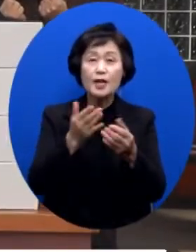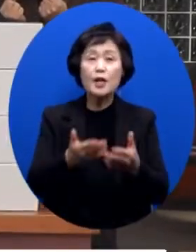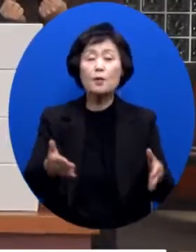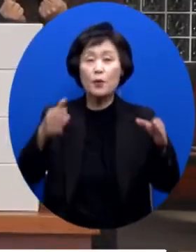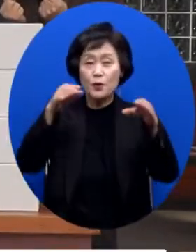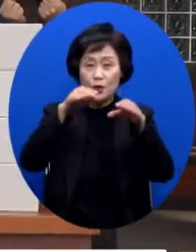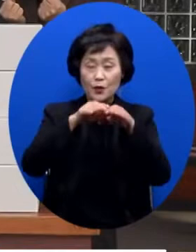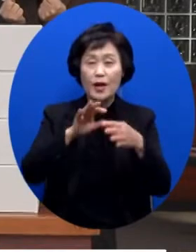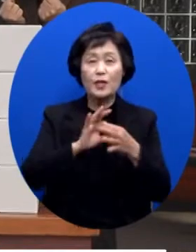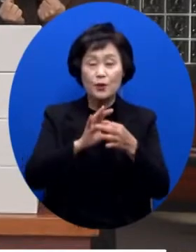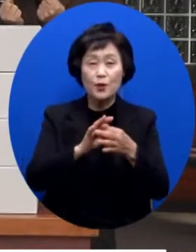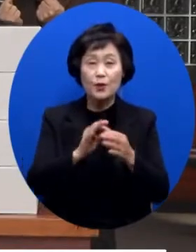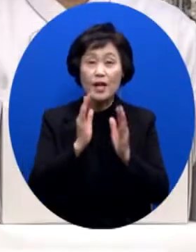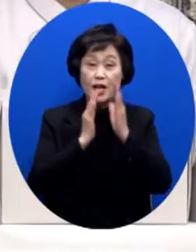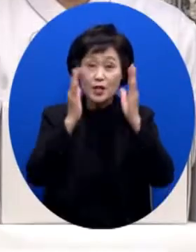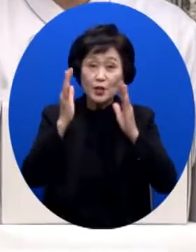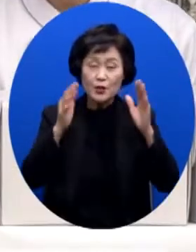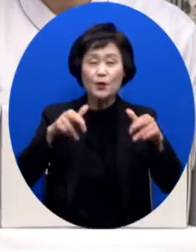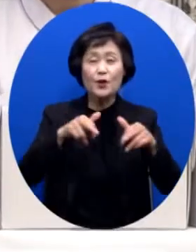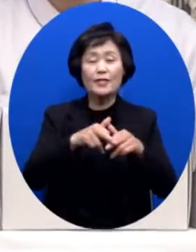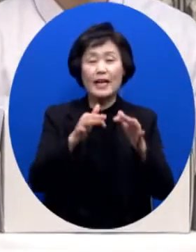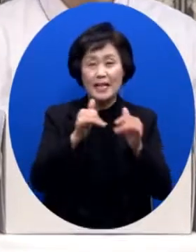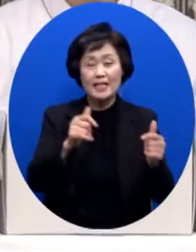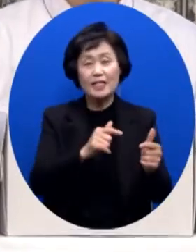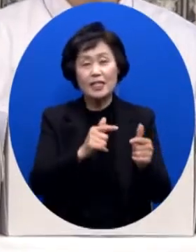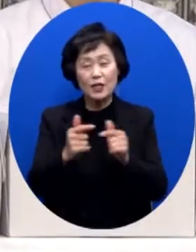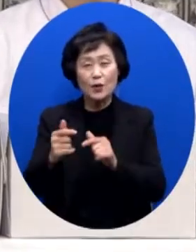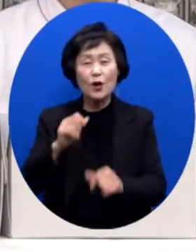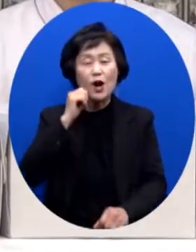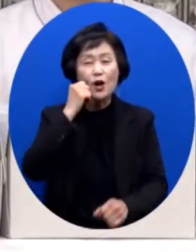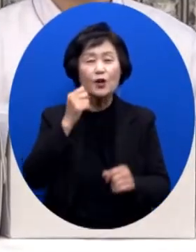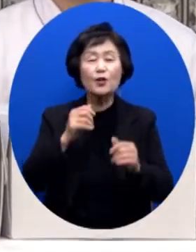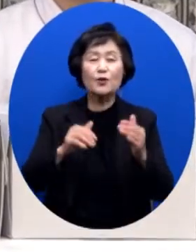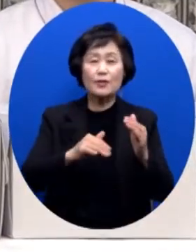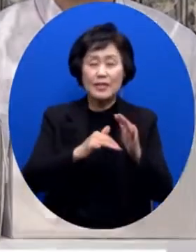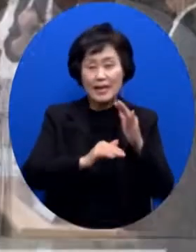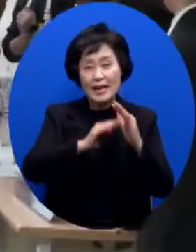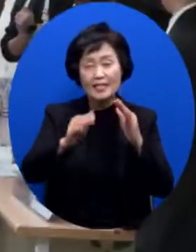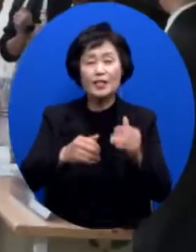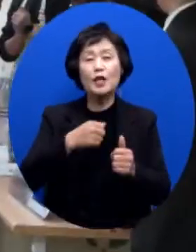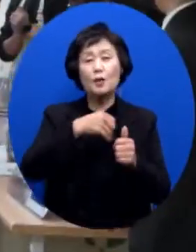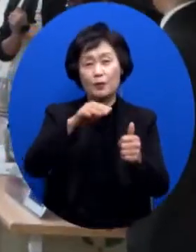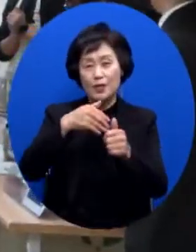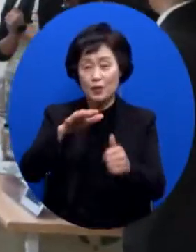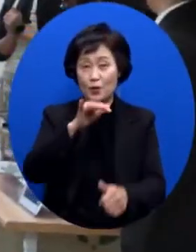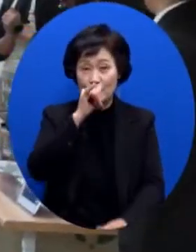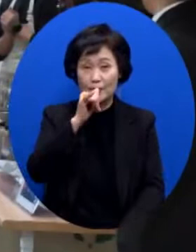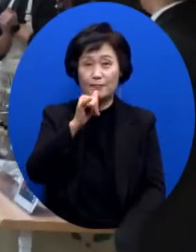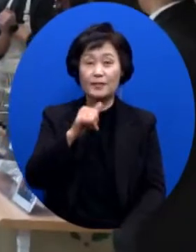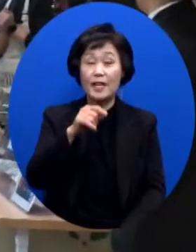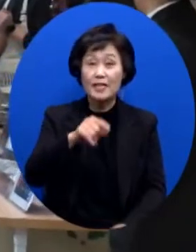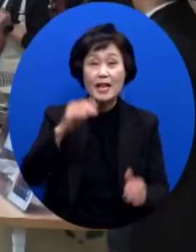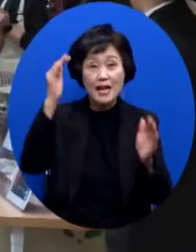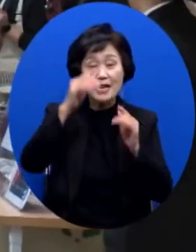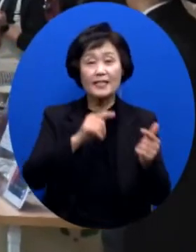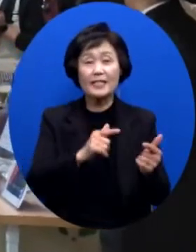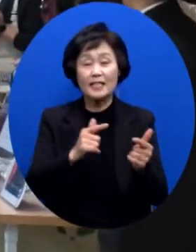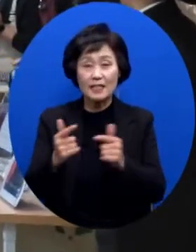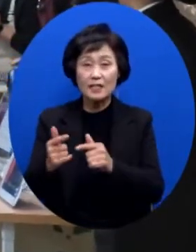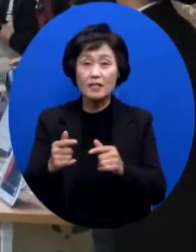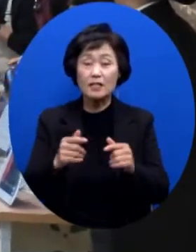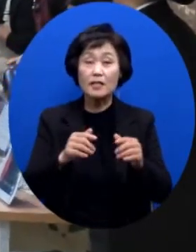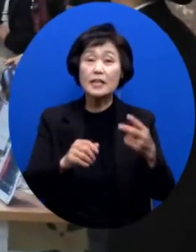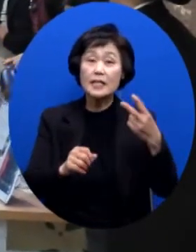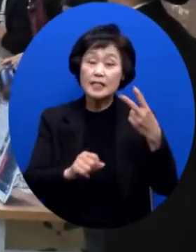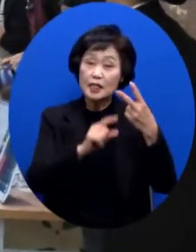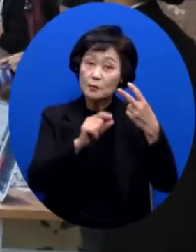통해 서초구 장애인과 불우이웃 가정에 보내집니다. 백성예대 외식산업학부는 이달 초에도